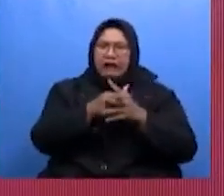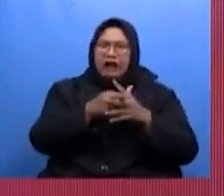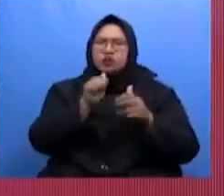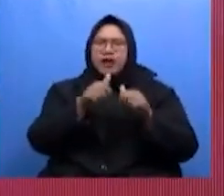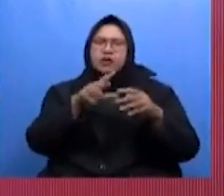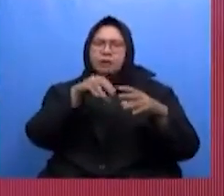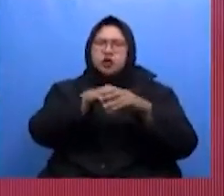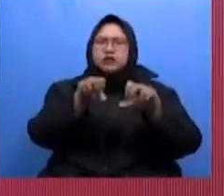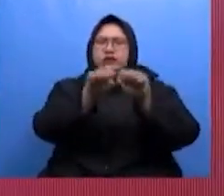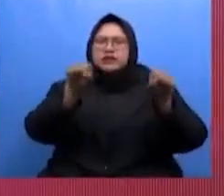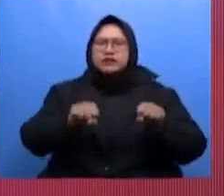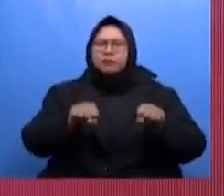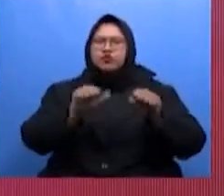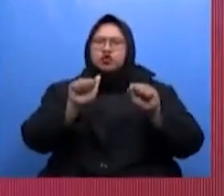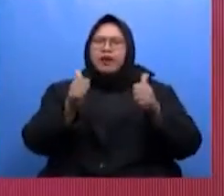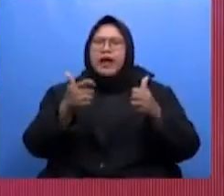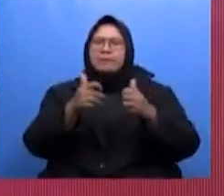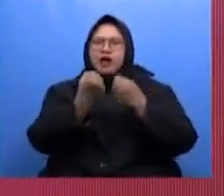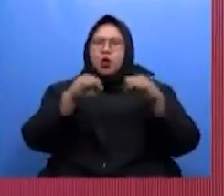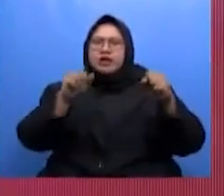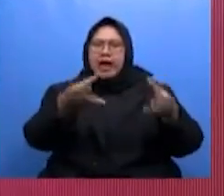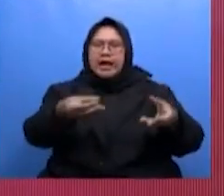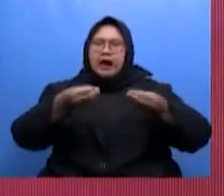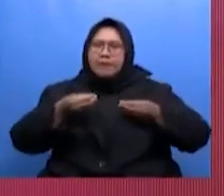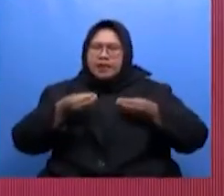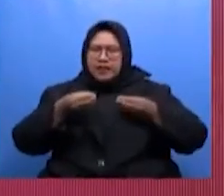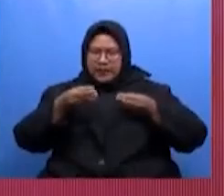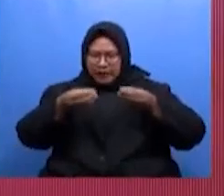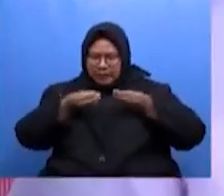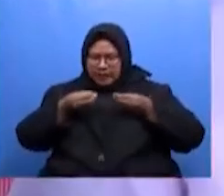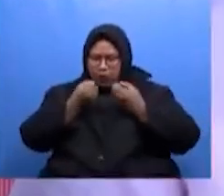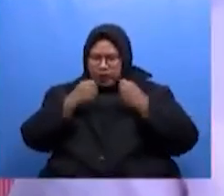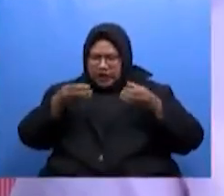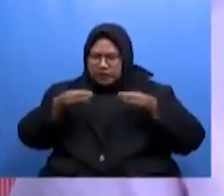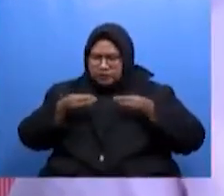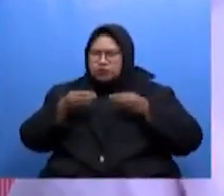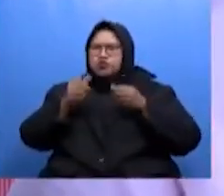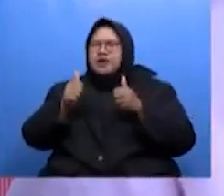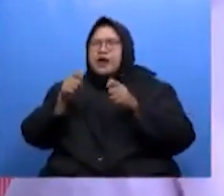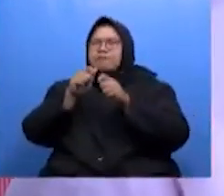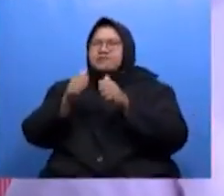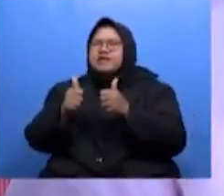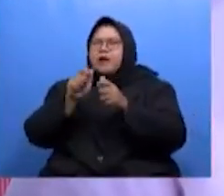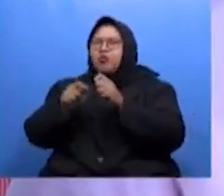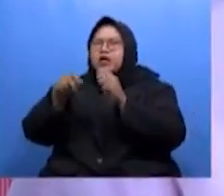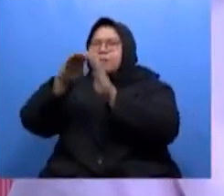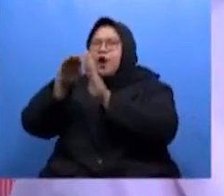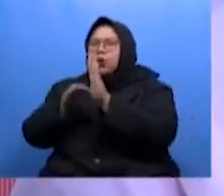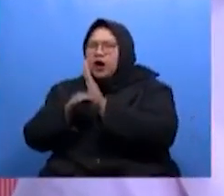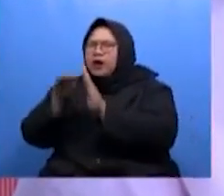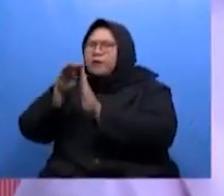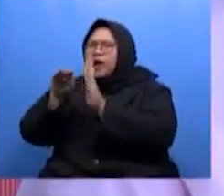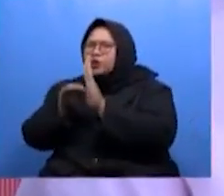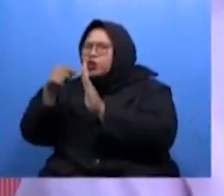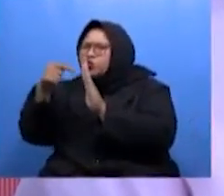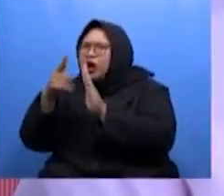untuk mendapatkan kekuasaan kekuasaan untuk mendapatkan kewenangan secara undang-undang dan regulasi kewenangan kita gunakan dalam rangka